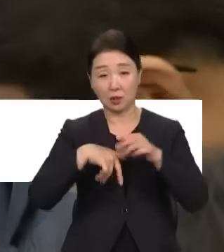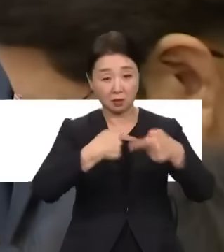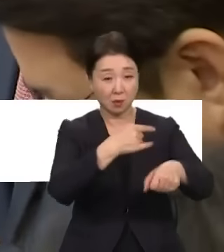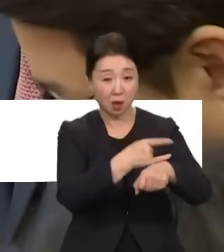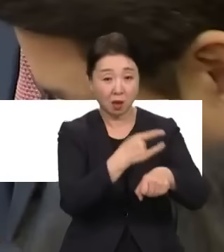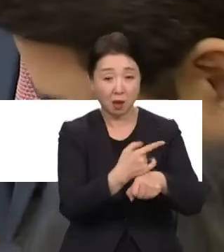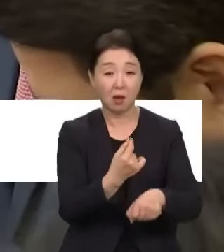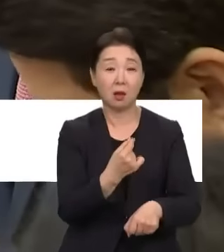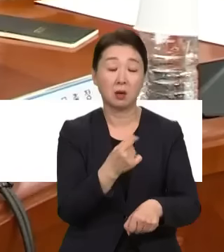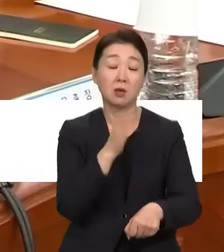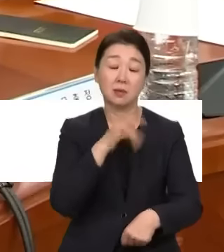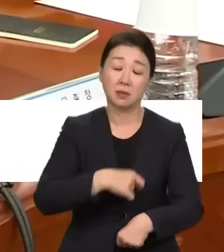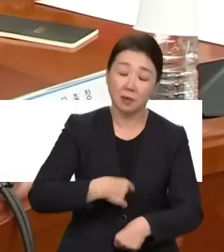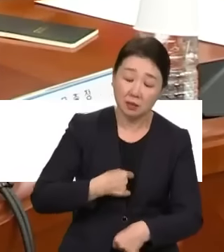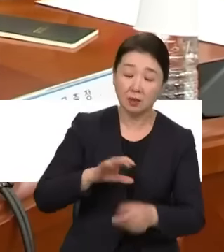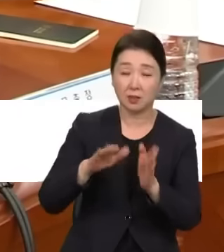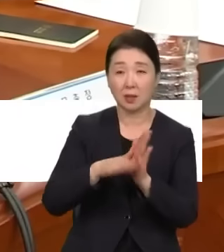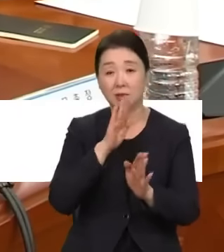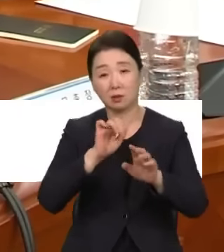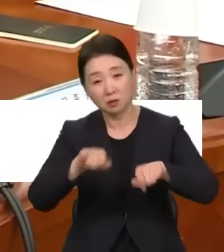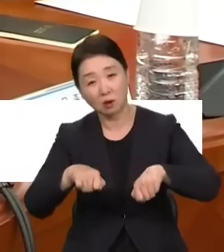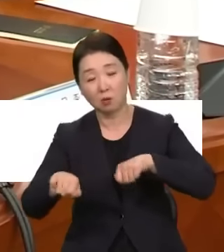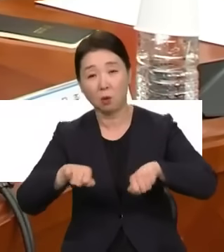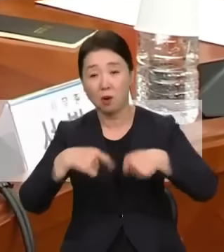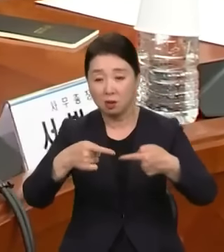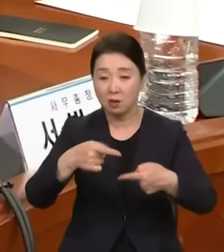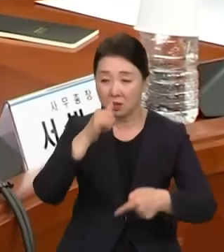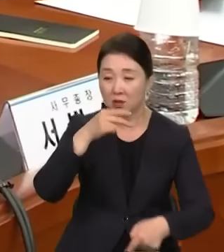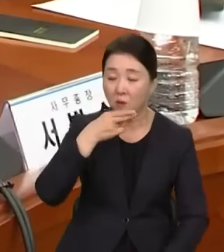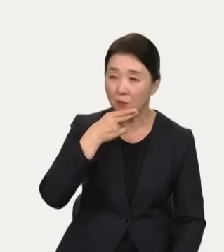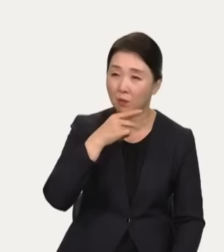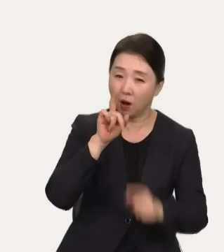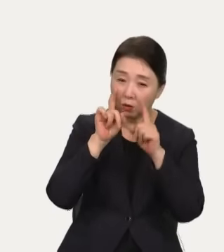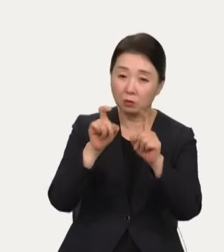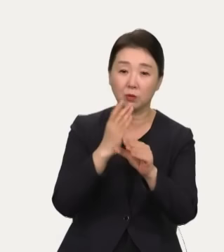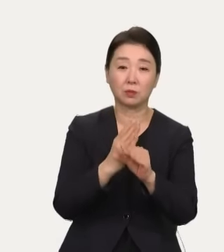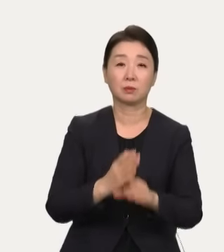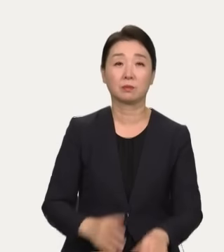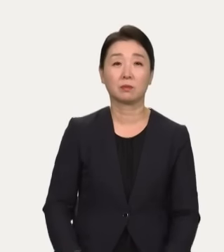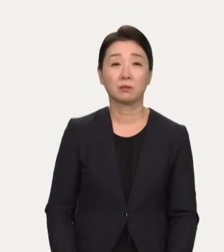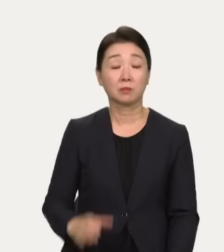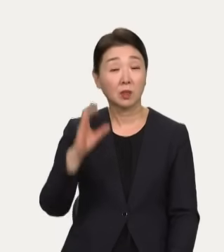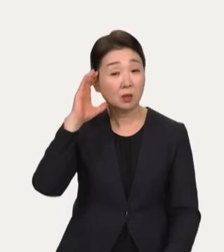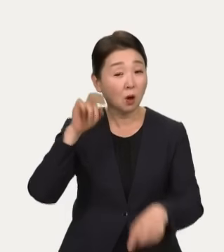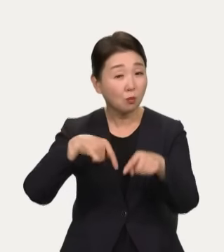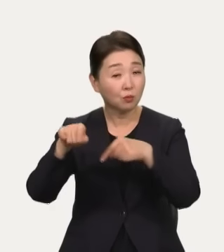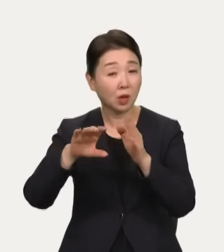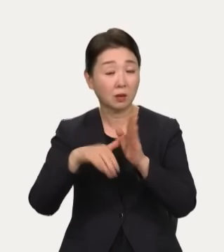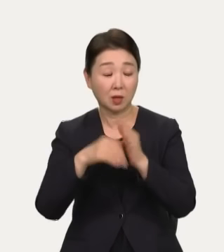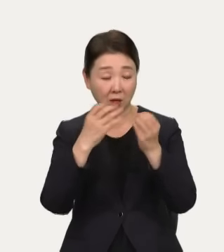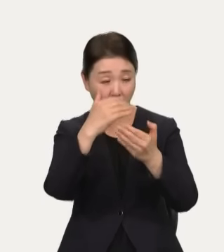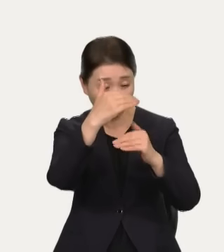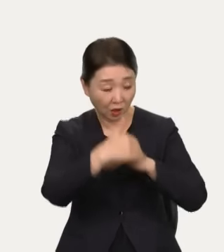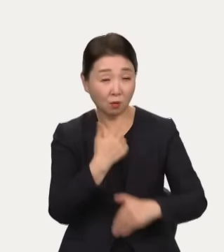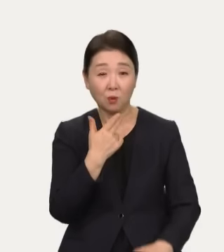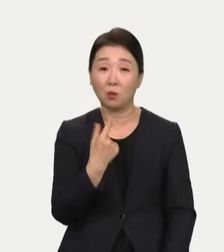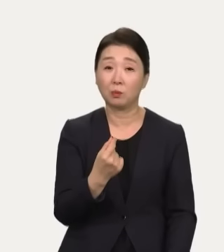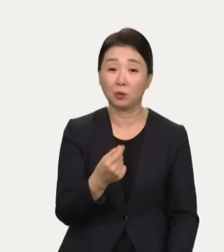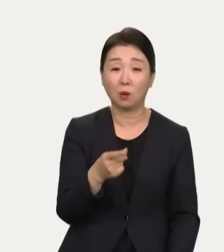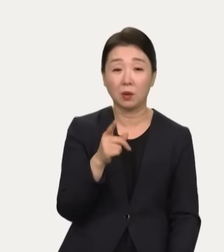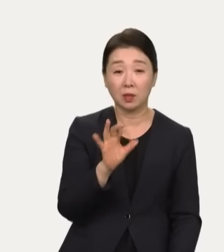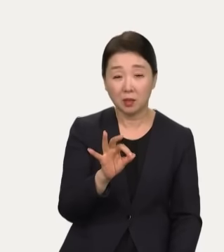참여하더라도 진실 규명에 적극적으로 임할지에 대해선 의문이 제기됩니다. 청문회에서도 새로운 내용이 없었고